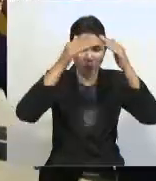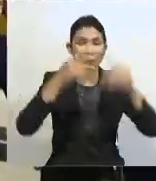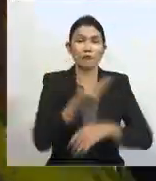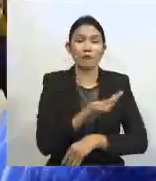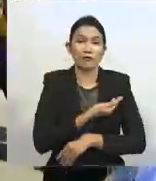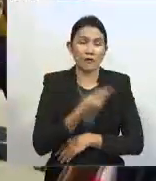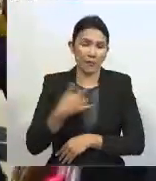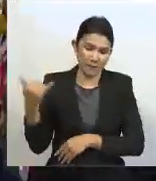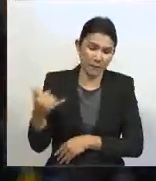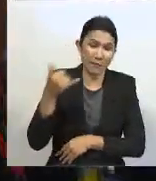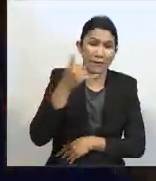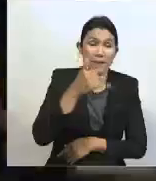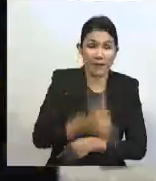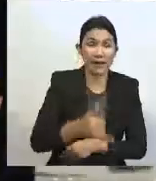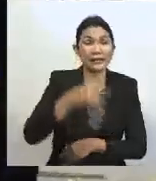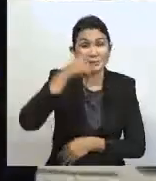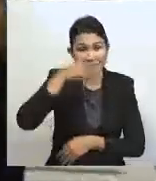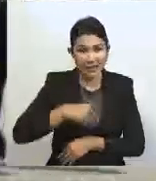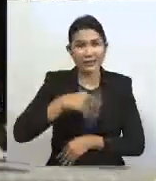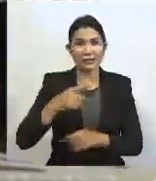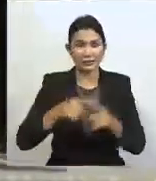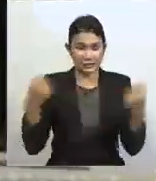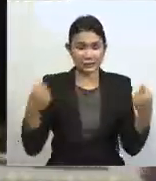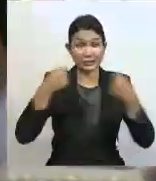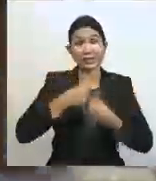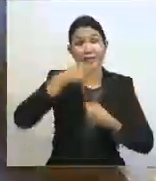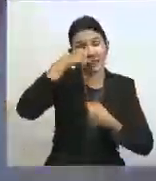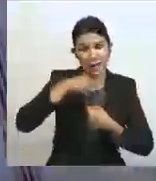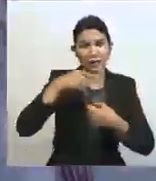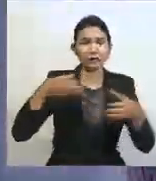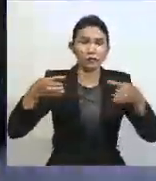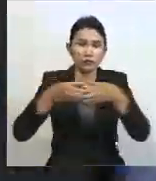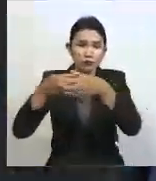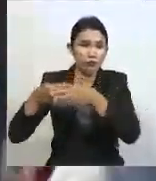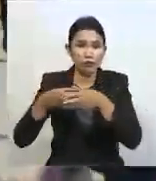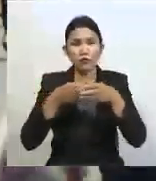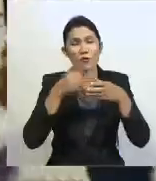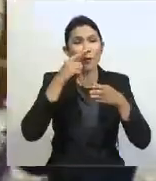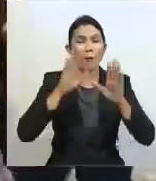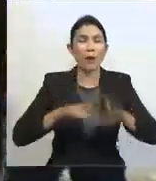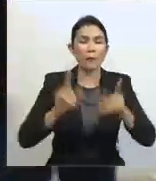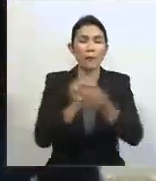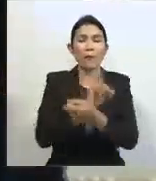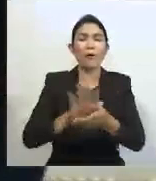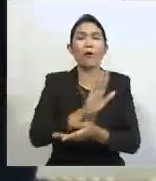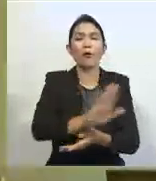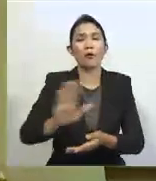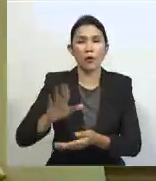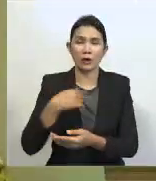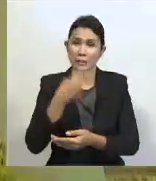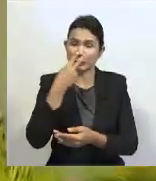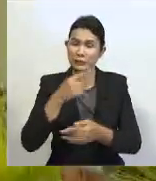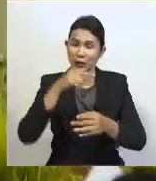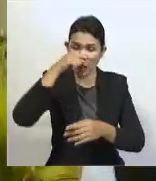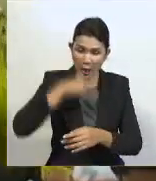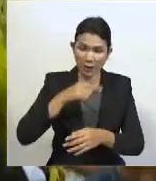คะรวมถึงมีการแต่งกายด้วยชุดไทยแล้วก็ชุดประจำชนเผ่าอย่างสวยงามทีเดียวนะคะเพื่อแสดงให้เห็นถึงความเป็นไทยและก็ความหลากหล